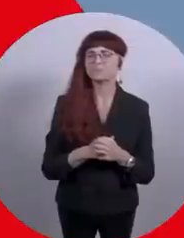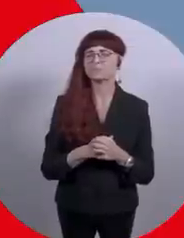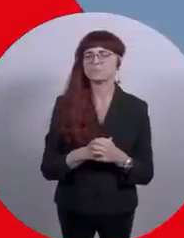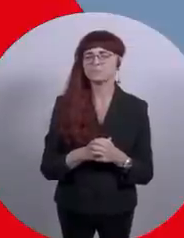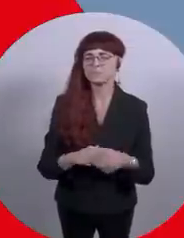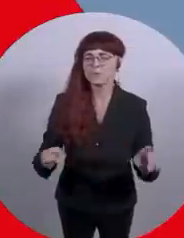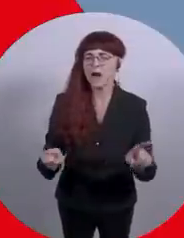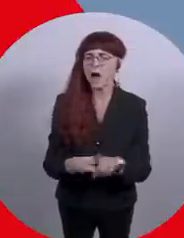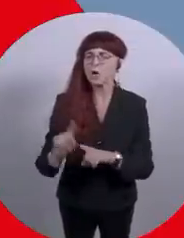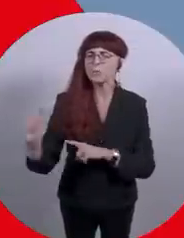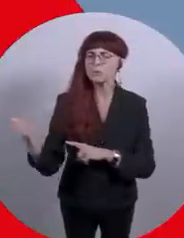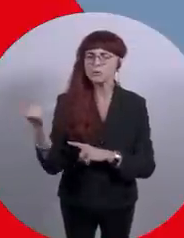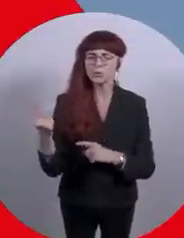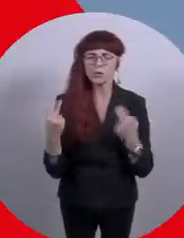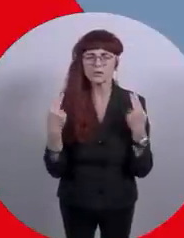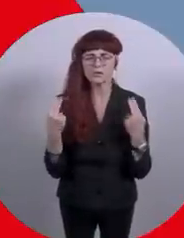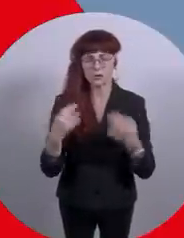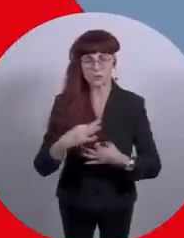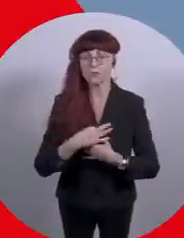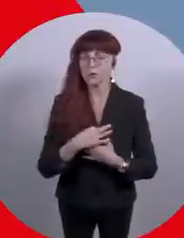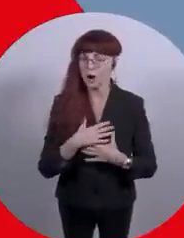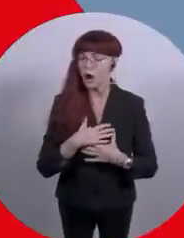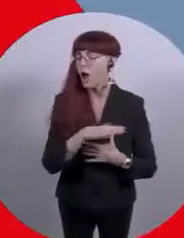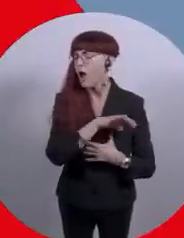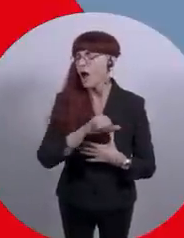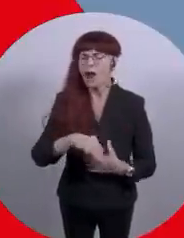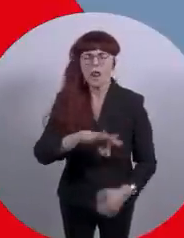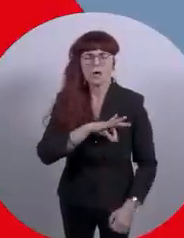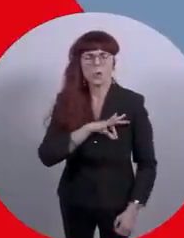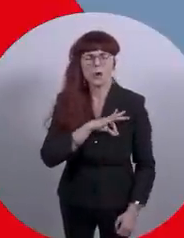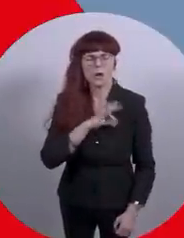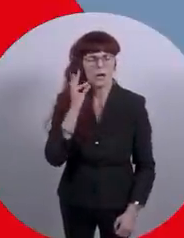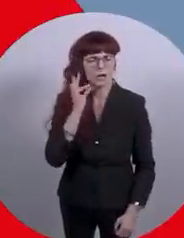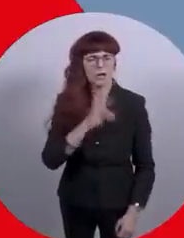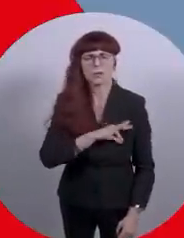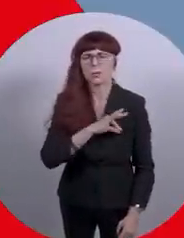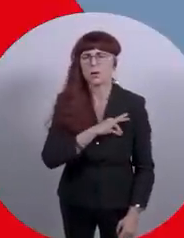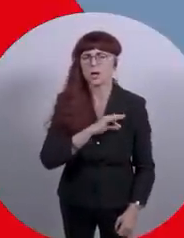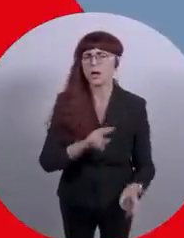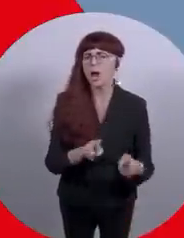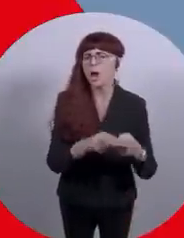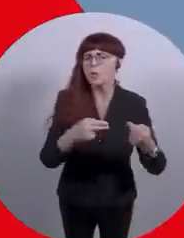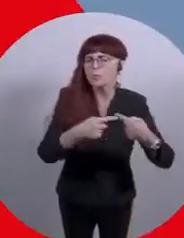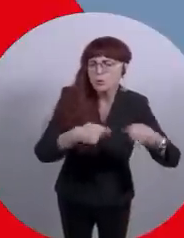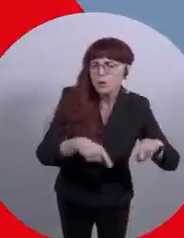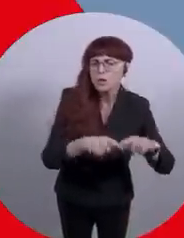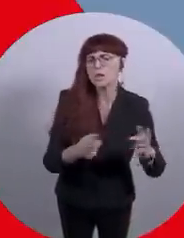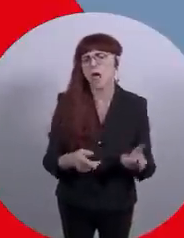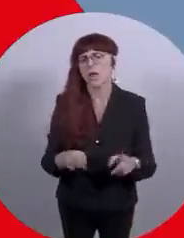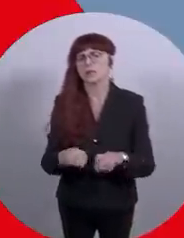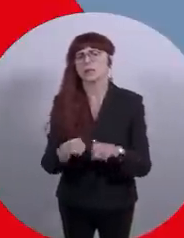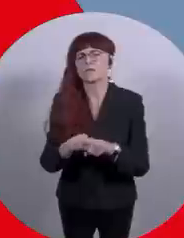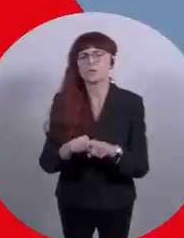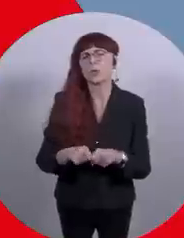es ist mir auch ein besonderes Anliegen alle Kolleginnen und Kollegen der Bundeslandes und